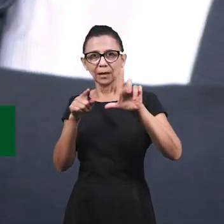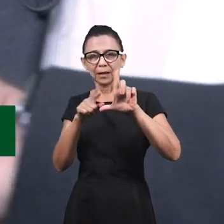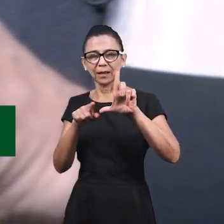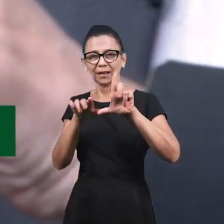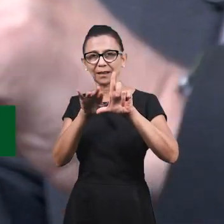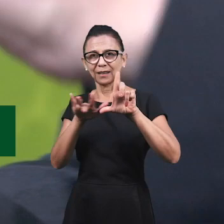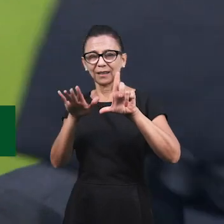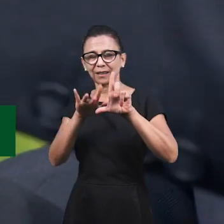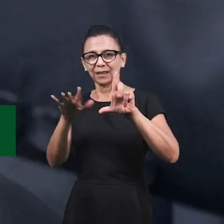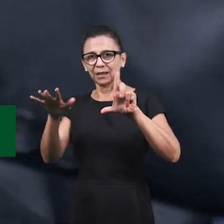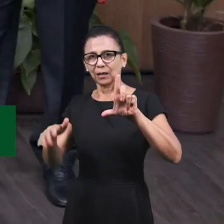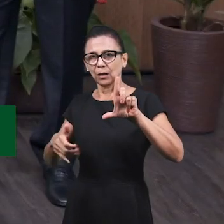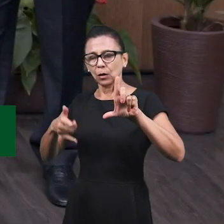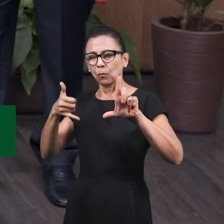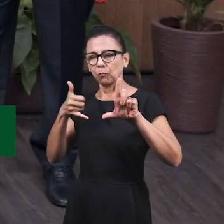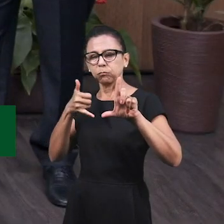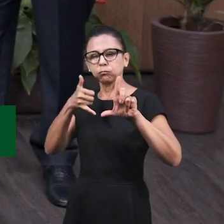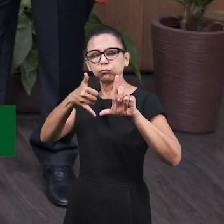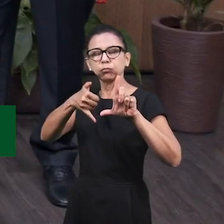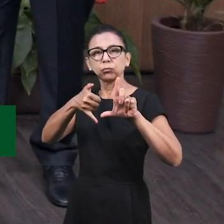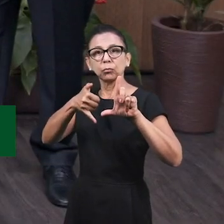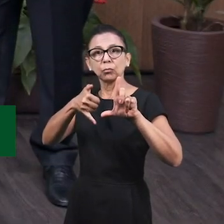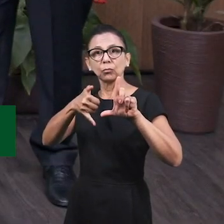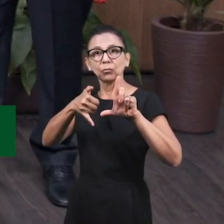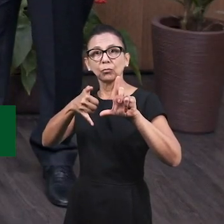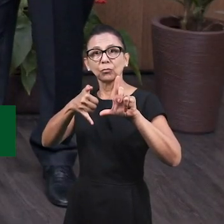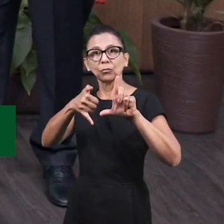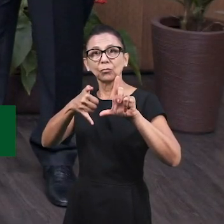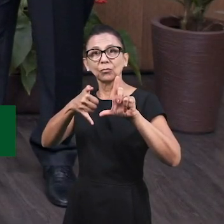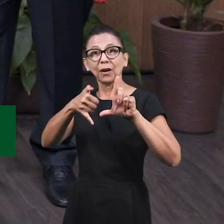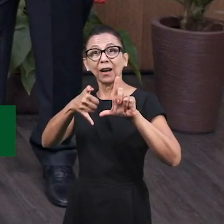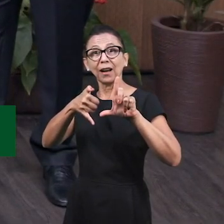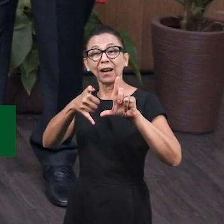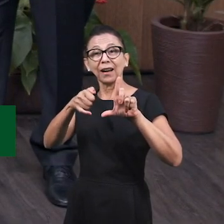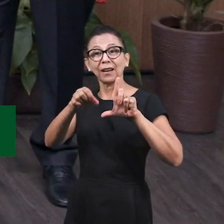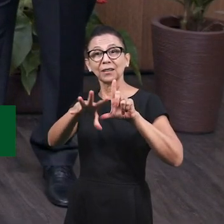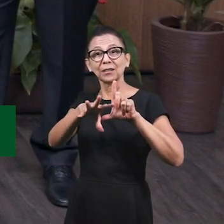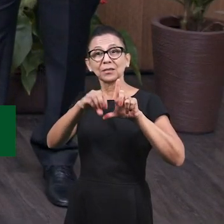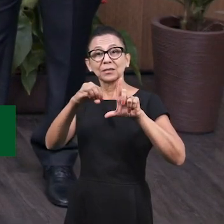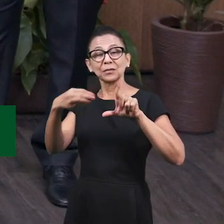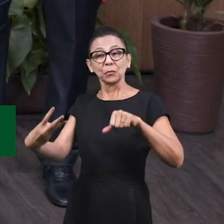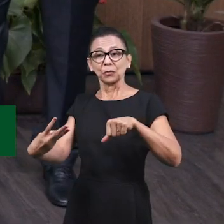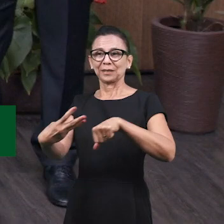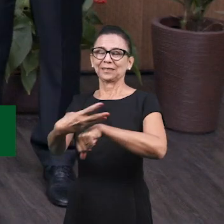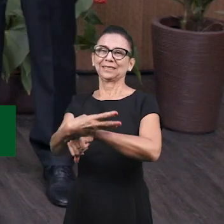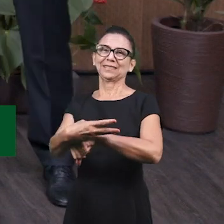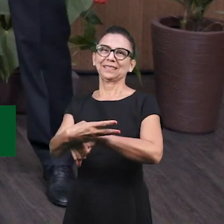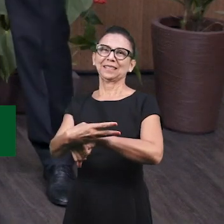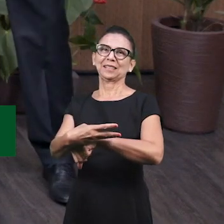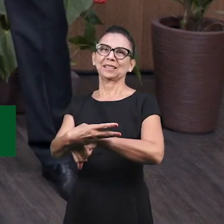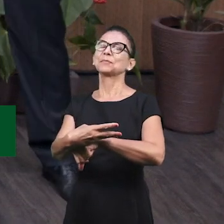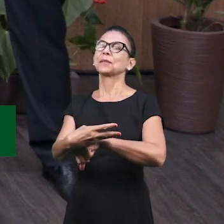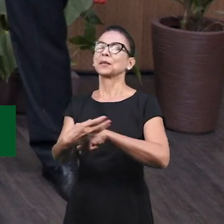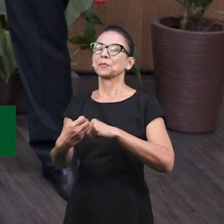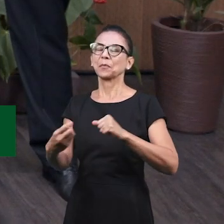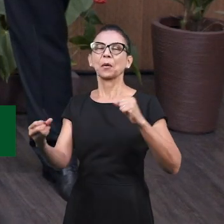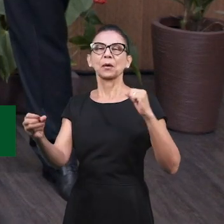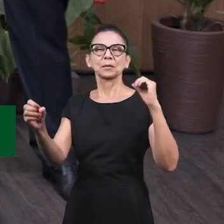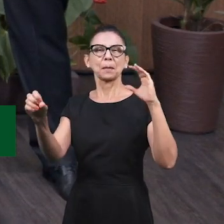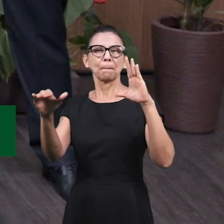появился баннер такой. И как только я кликаю на этот баннер, то открывается номер WhatsApp нашей программы, по которому я могу